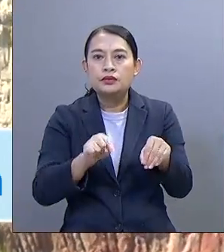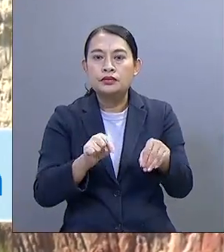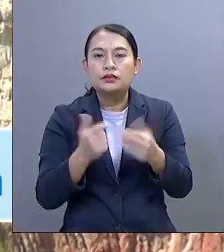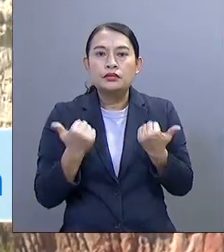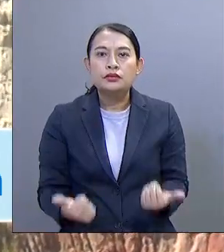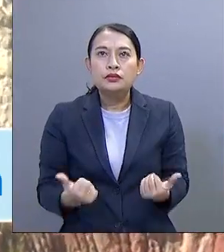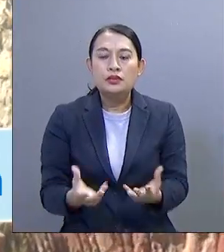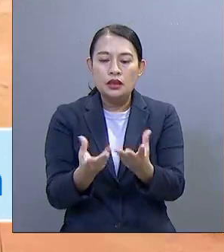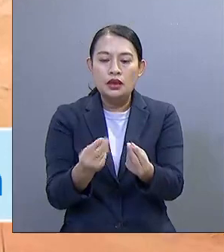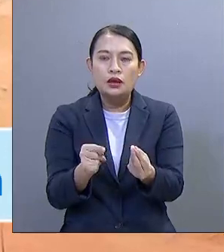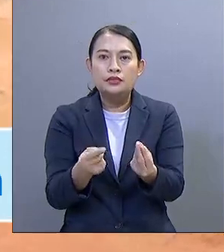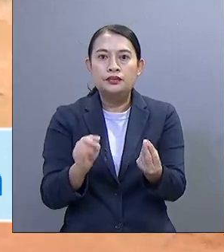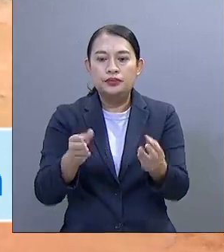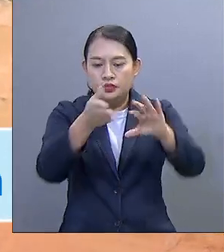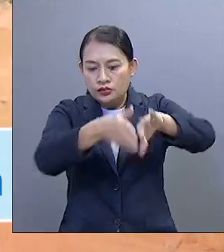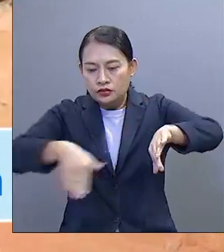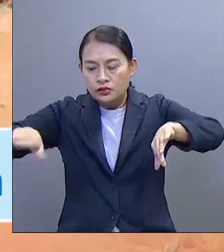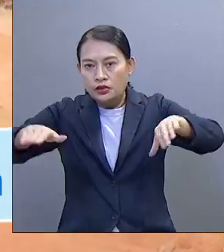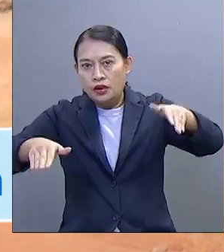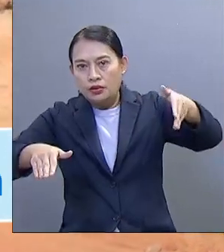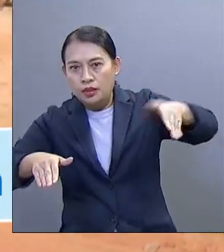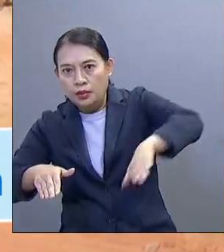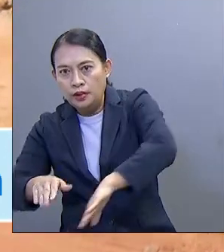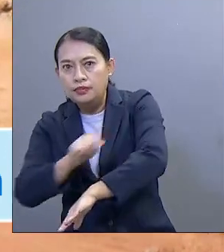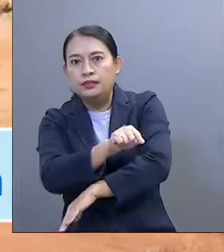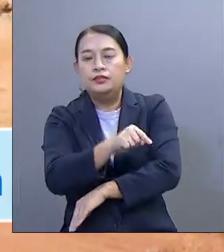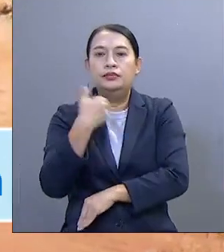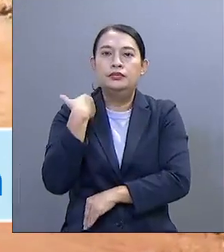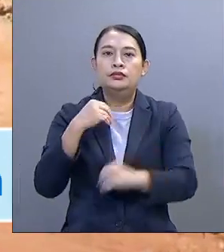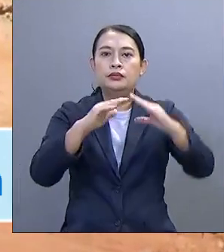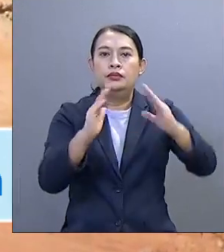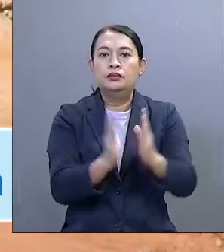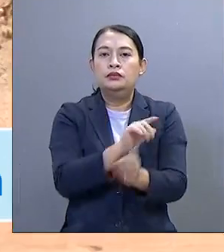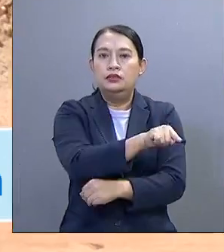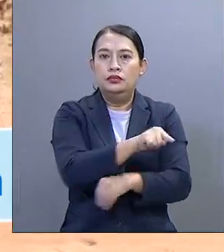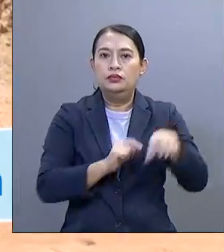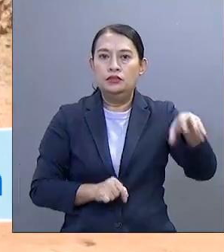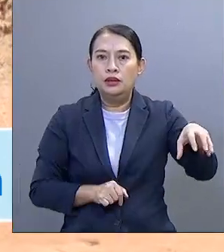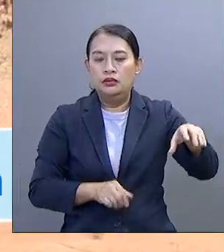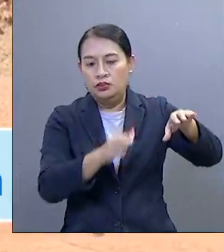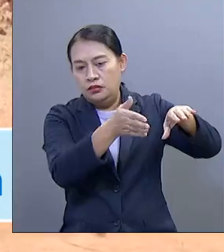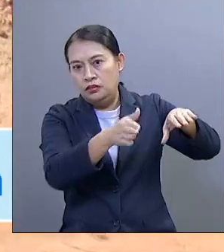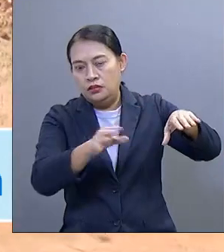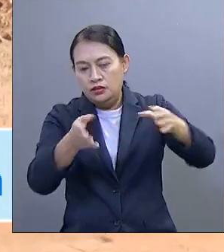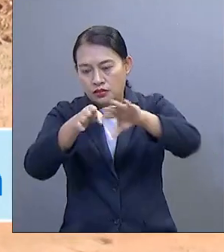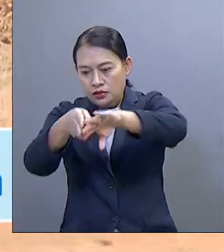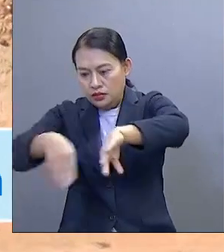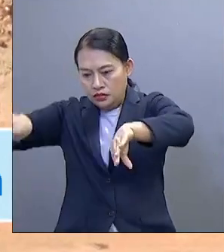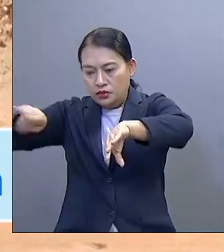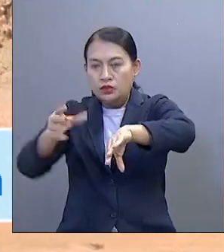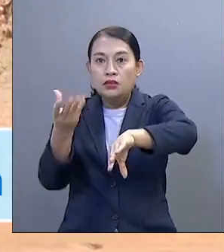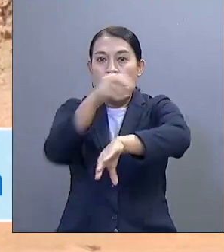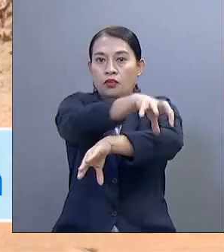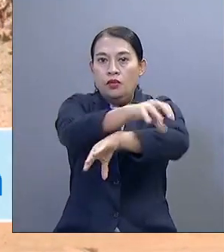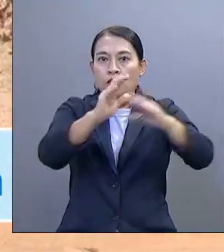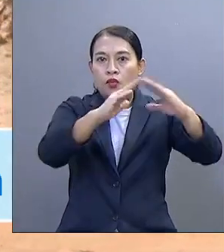ดินเริ่มสุไปถึงเก Gro urbanทำให้ชาบ้านทมาทำบญวัดเกิดความกงวลว่เอ้า จะสุดถึ